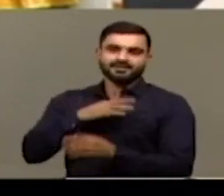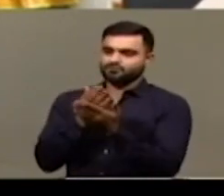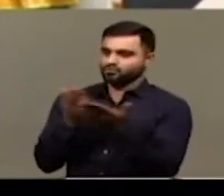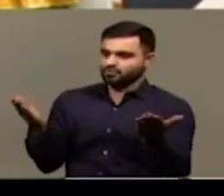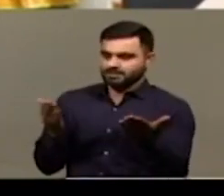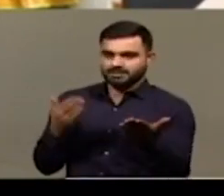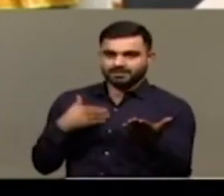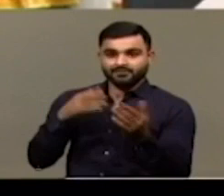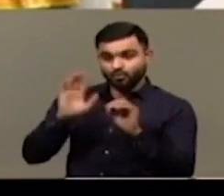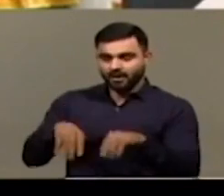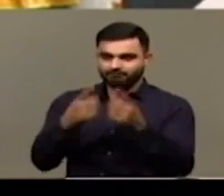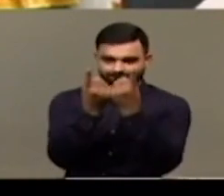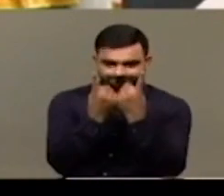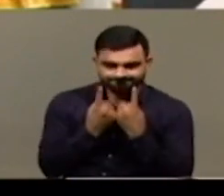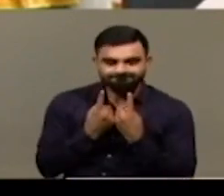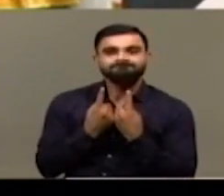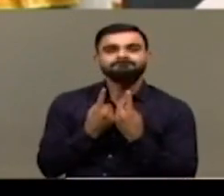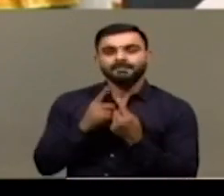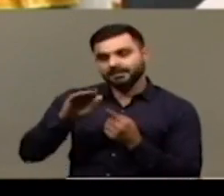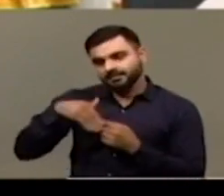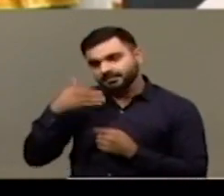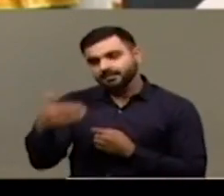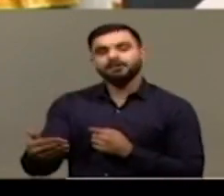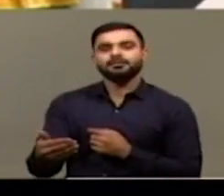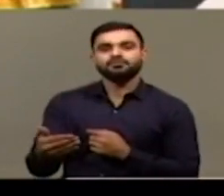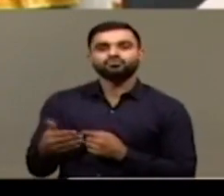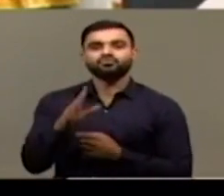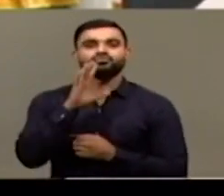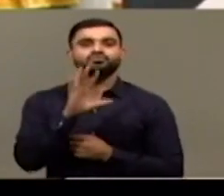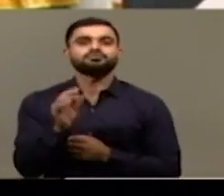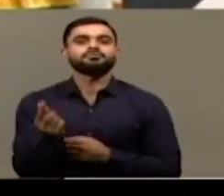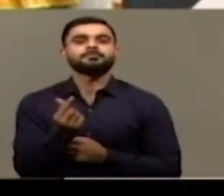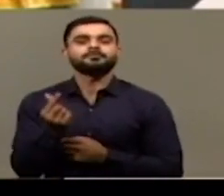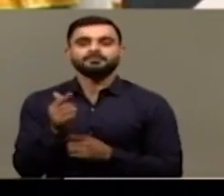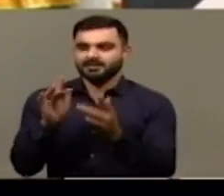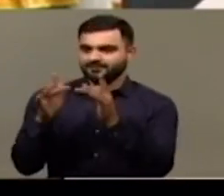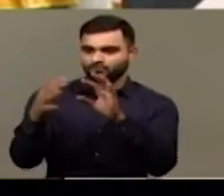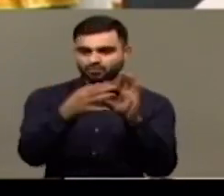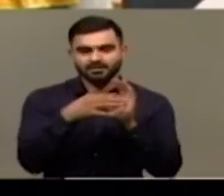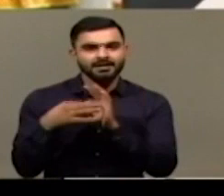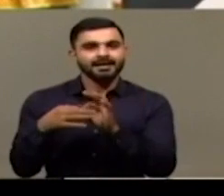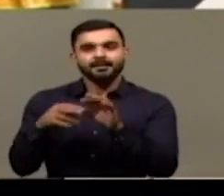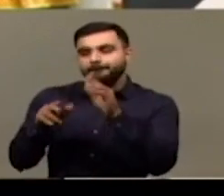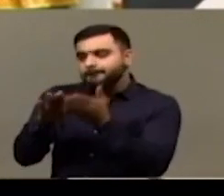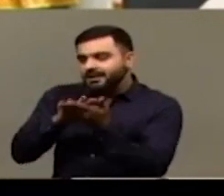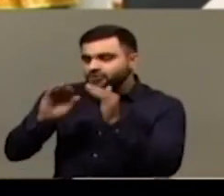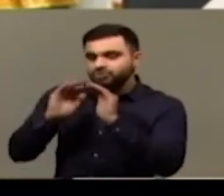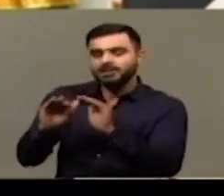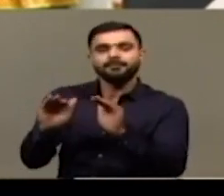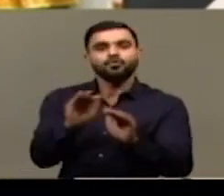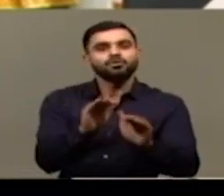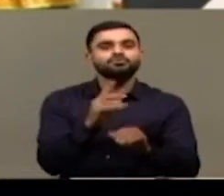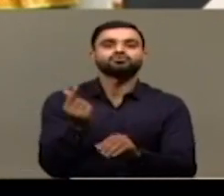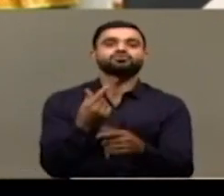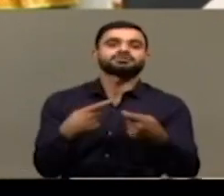कैन एक्चुअली रीच आउट द नीडी एंड द एक्चुअल बेनिफिशरीज. सो आई फील इट इज़ वेरी इंपॉर्टेंट टू हैव दैट